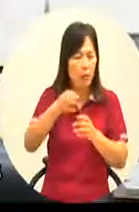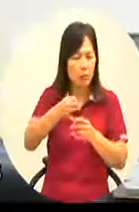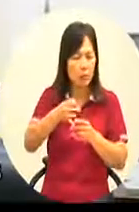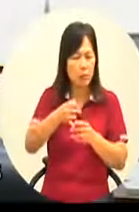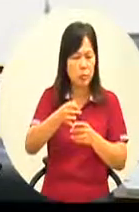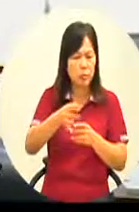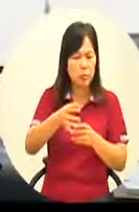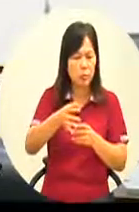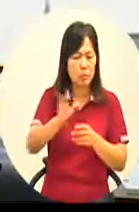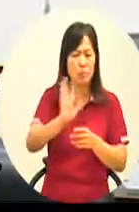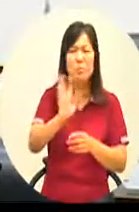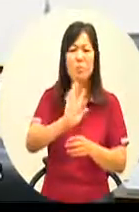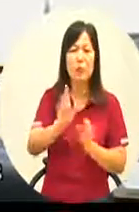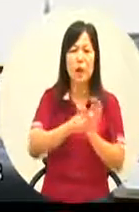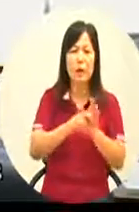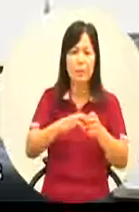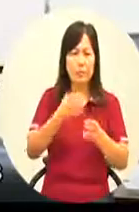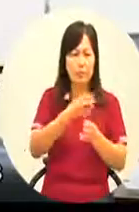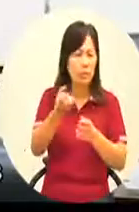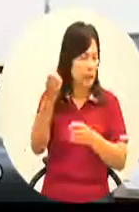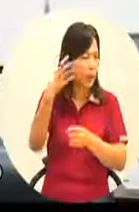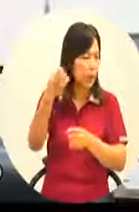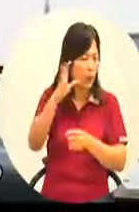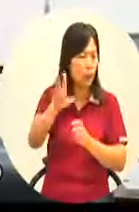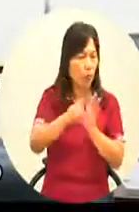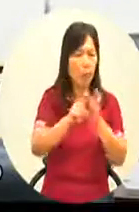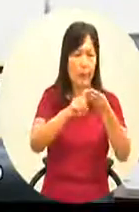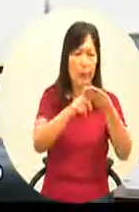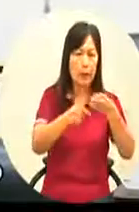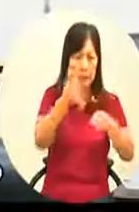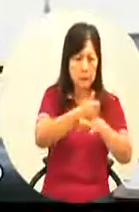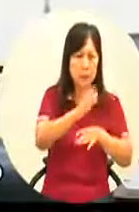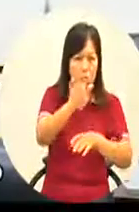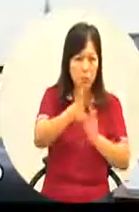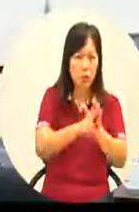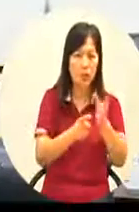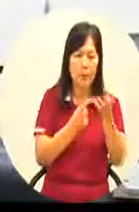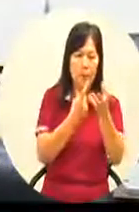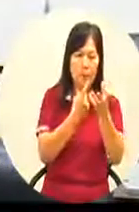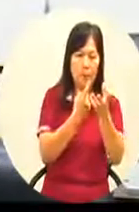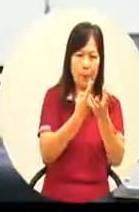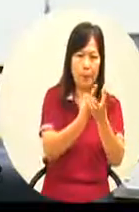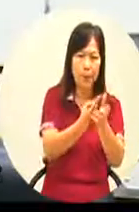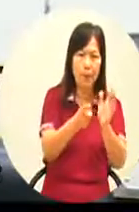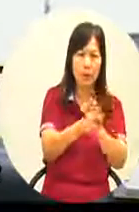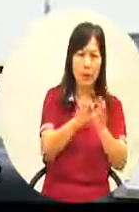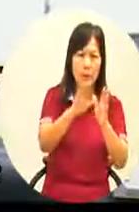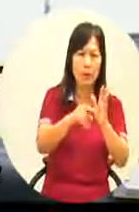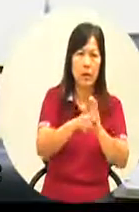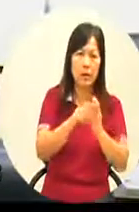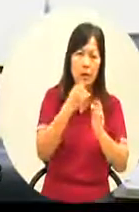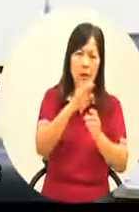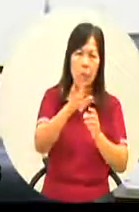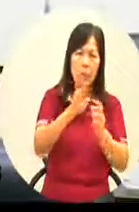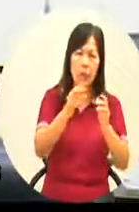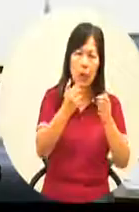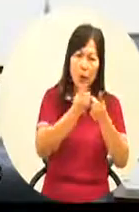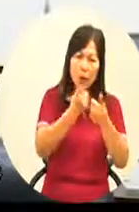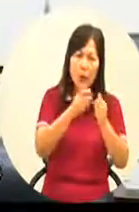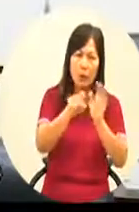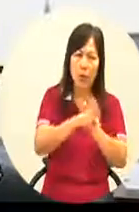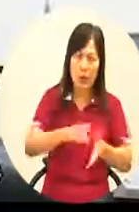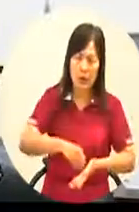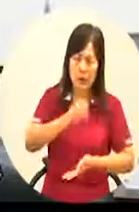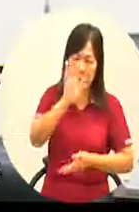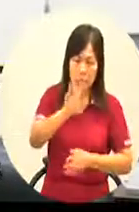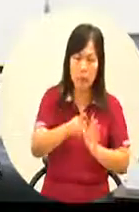为我听到业者，我想我们主席也听到，去参加我们花业协会的会，有人提出来了，